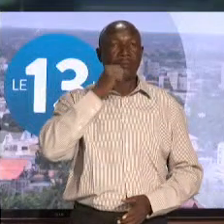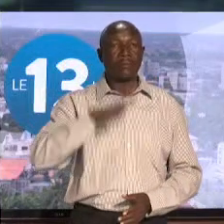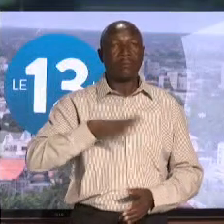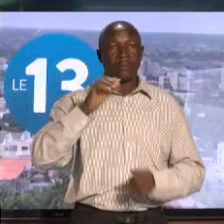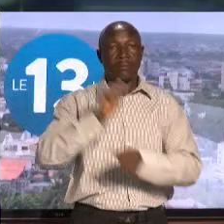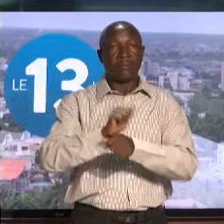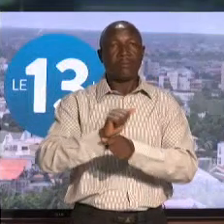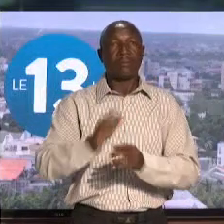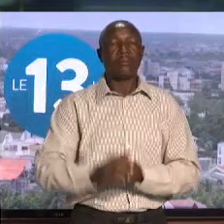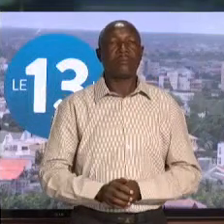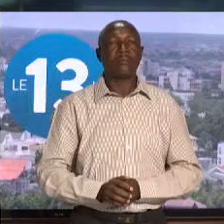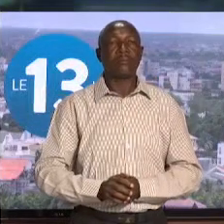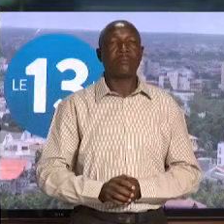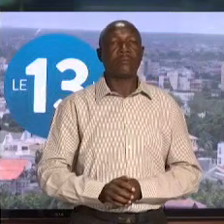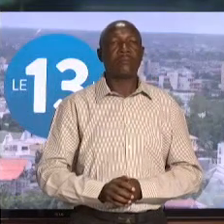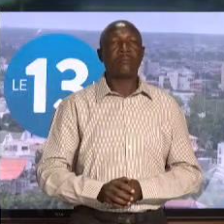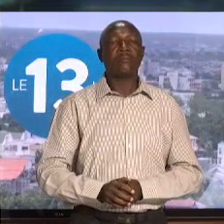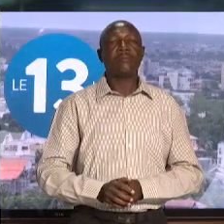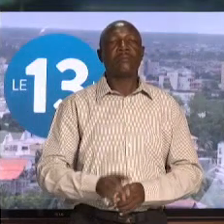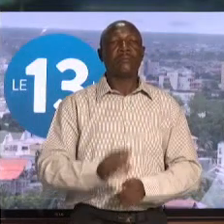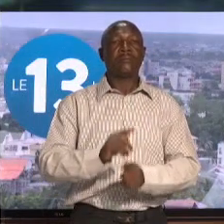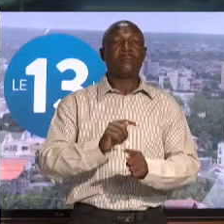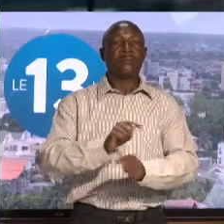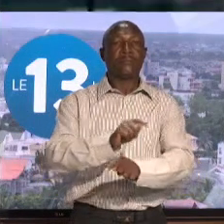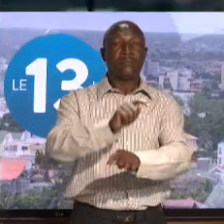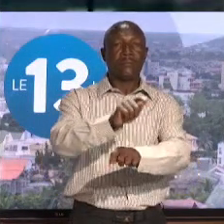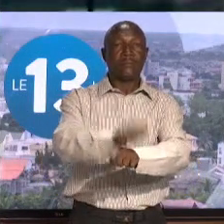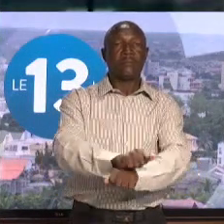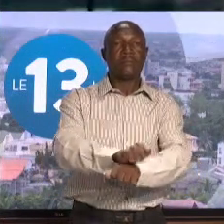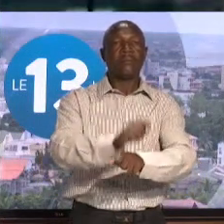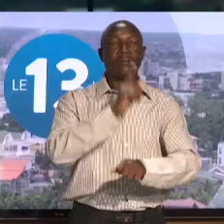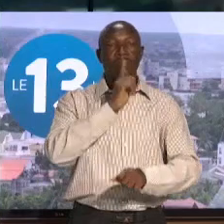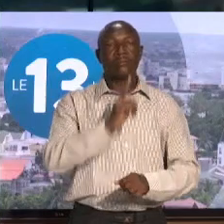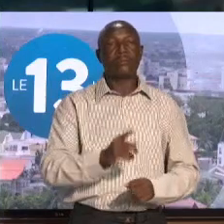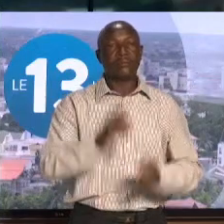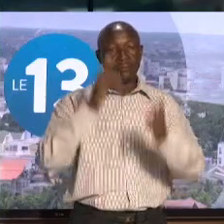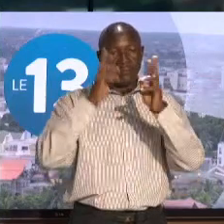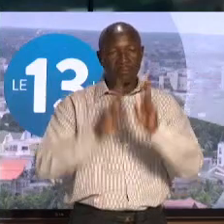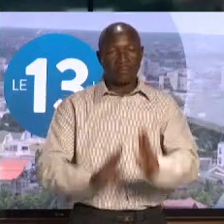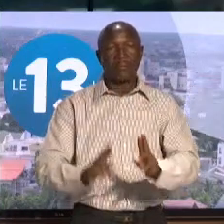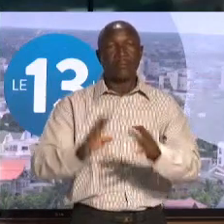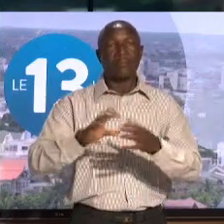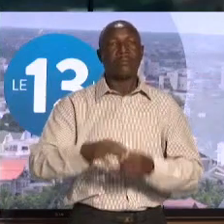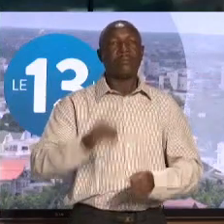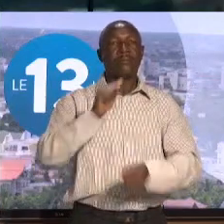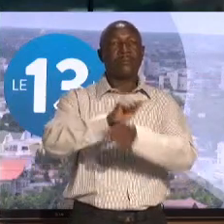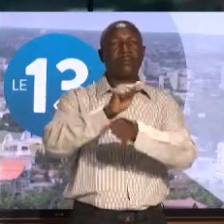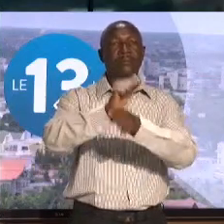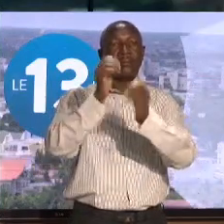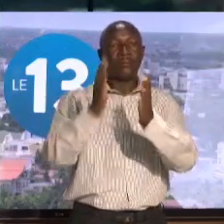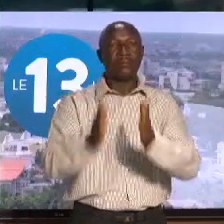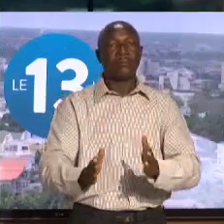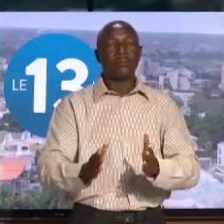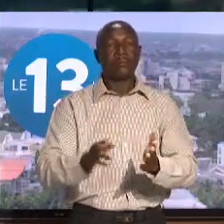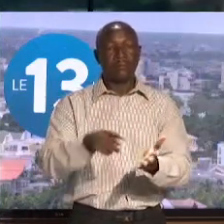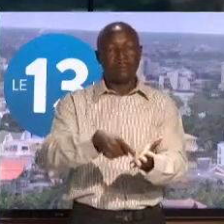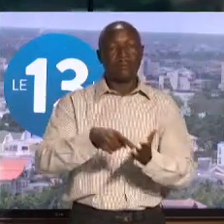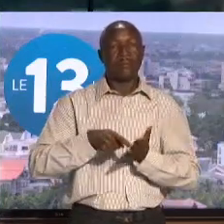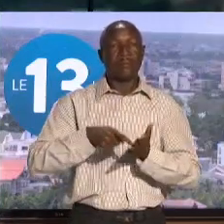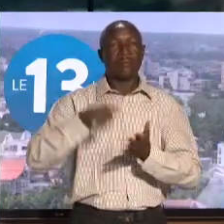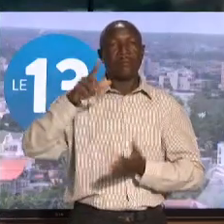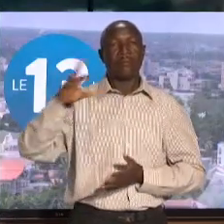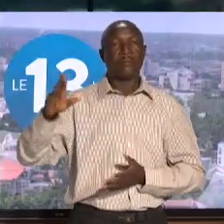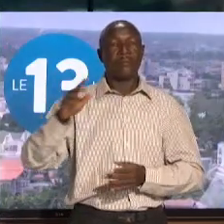La tradition a donc été respectée. Ce 1er mai encore, fête du travail, les travailleurs réclament leurs droits et